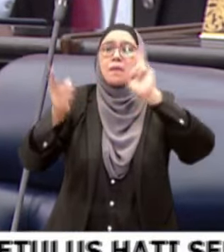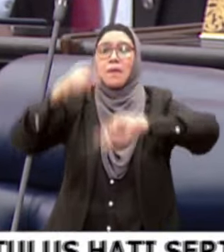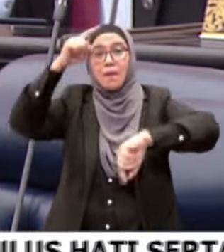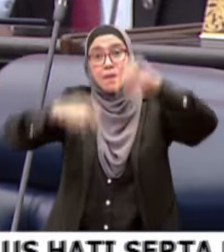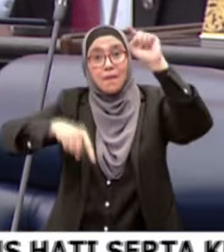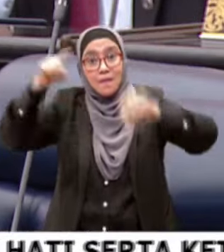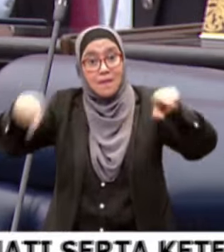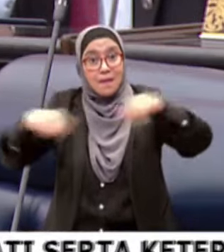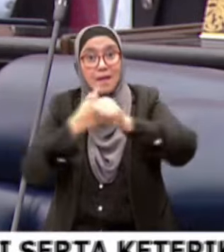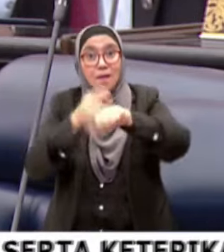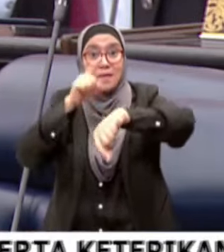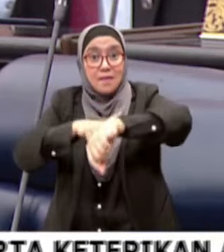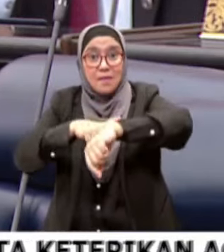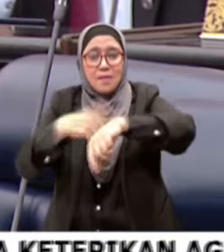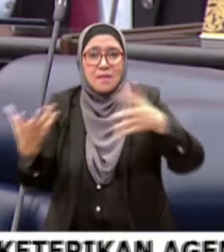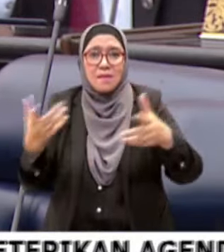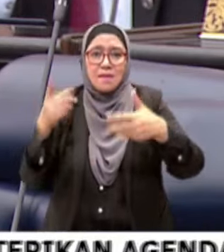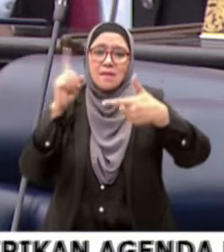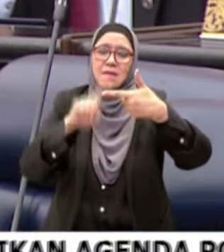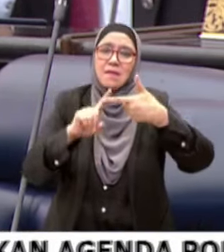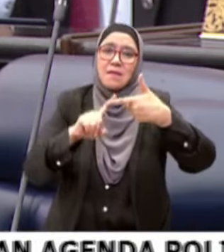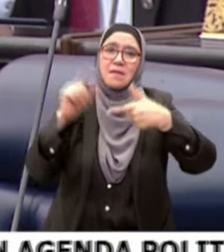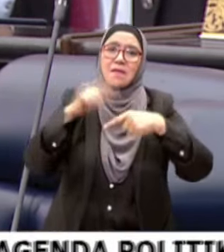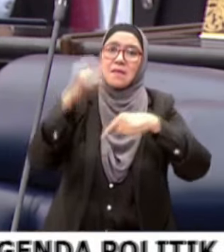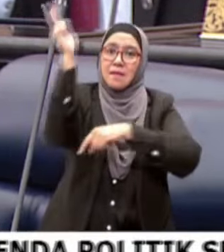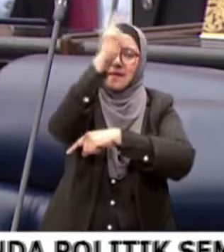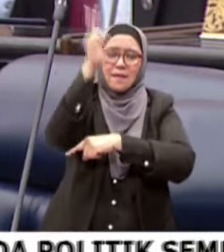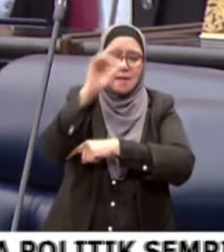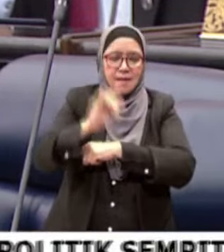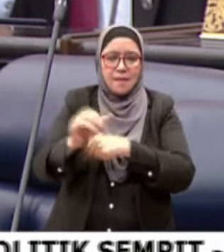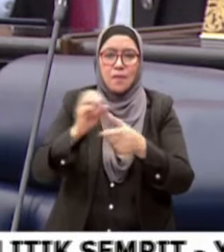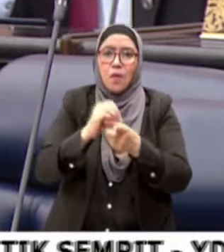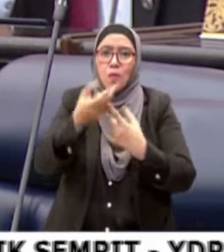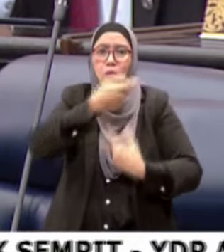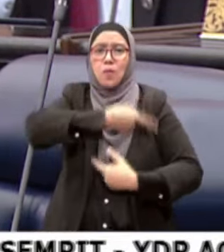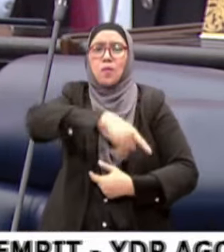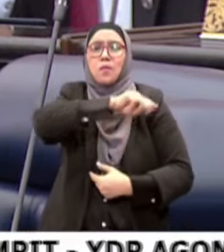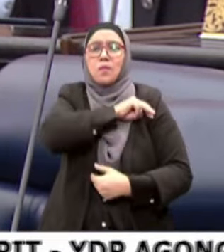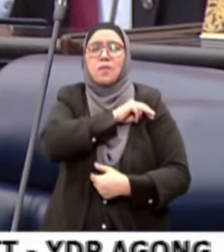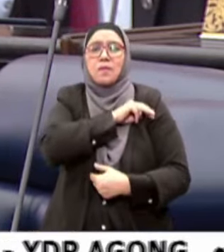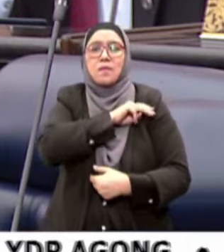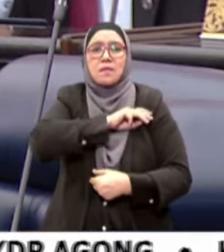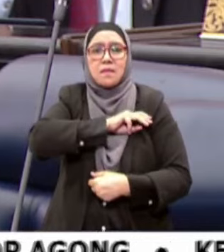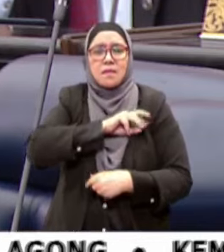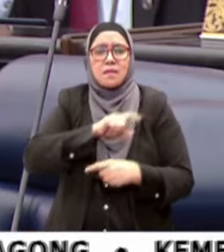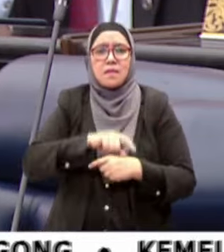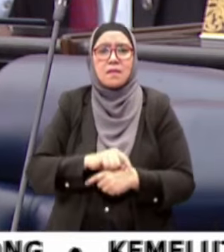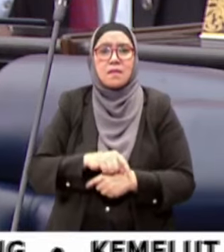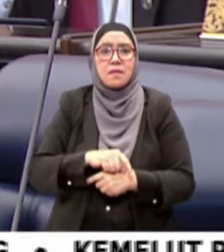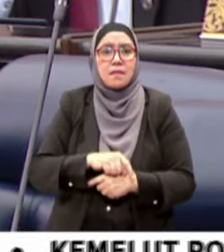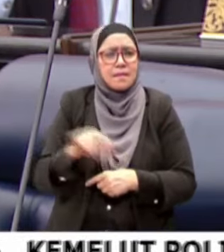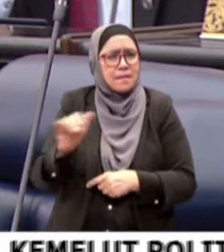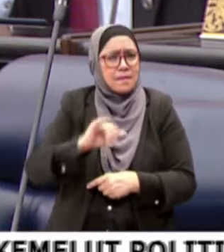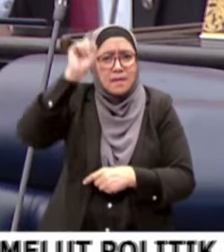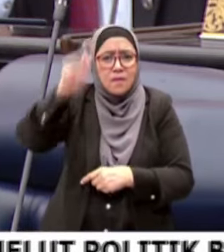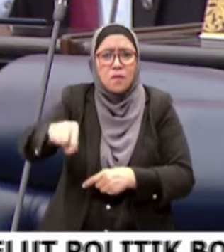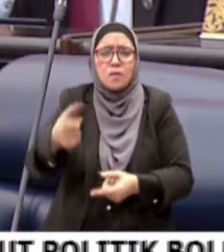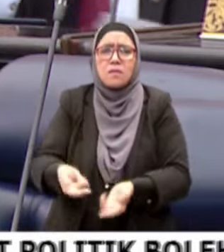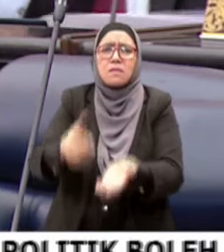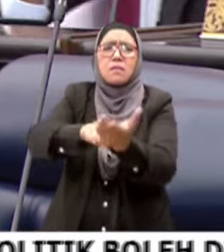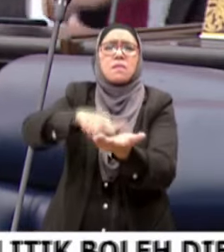satu nomor dua kerajaan juga atau Kementerian juga perlu melaporkan FBI